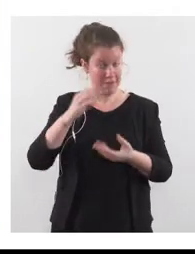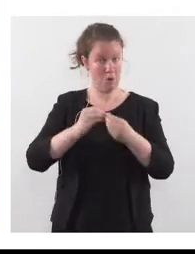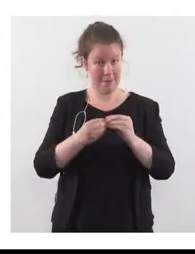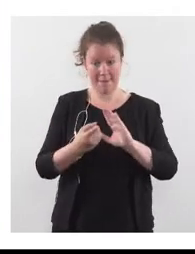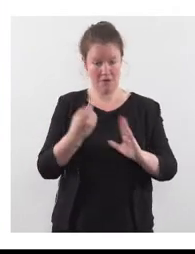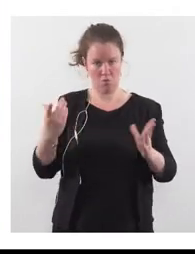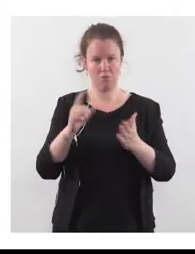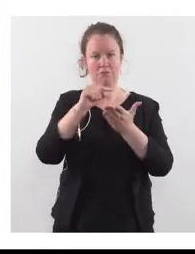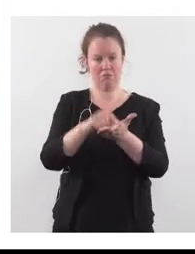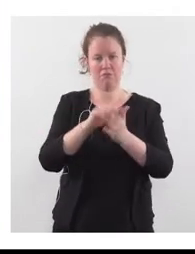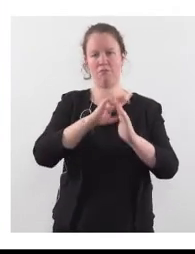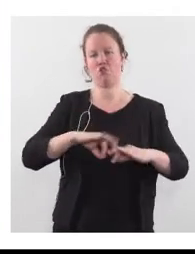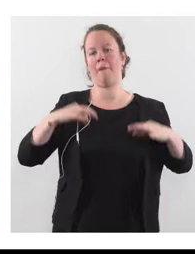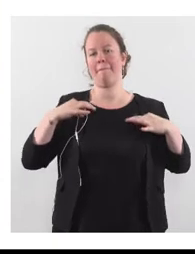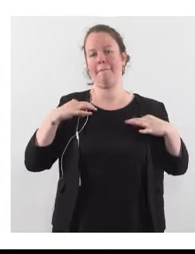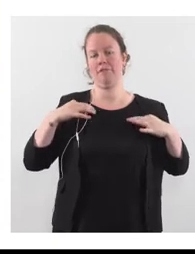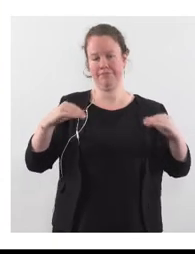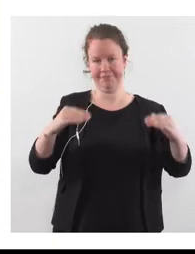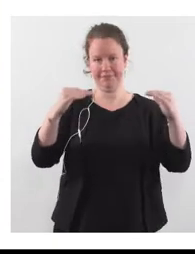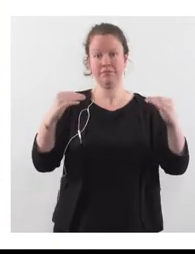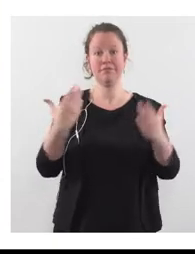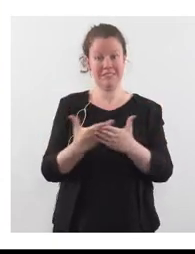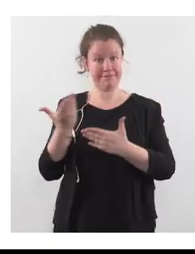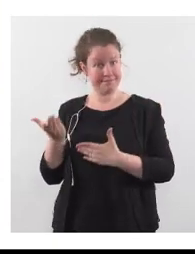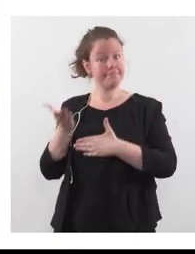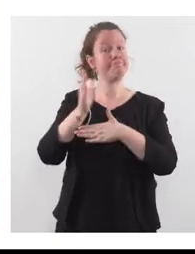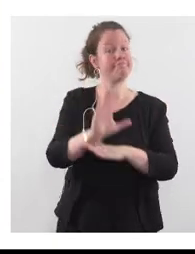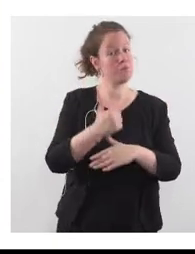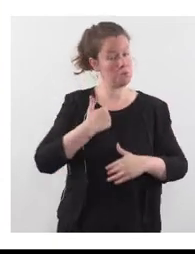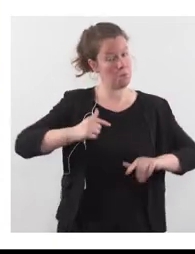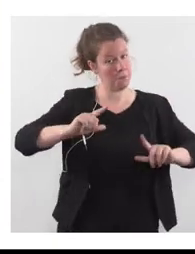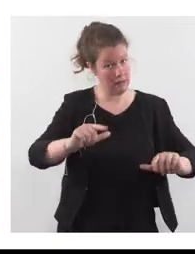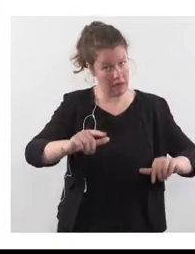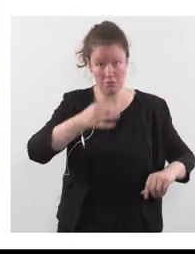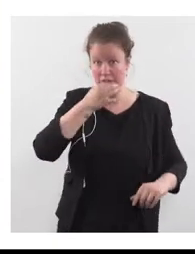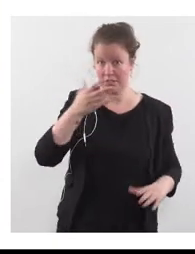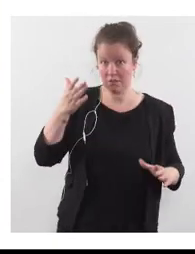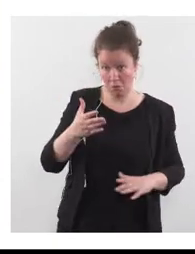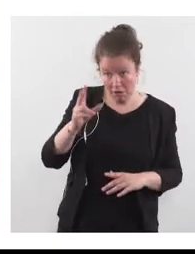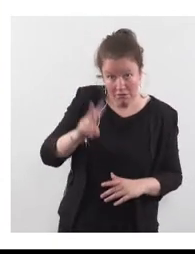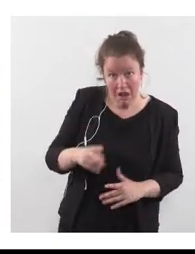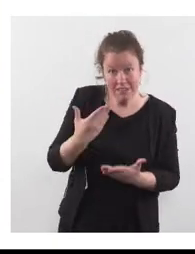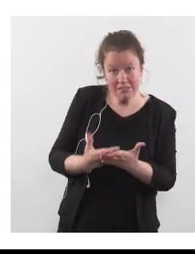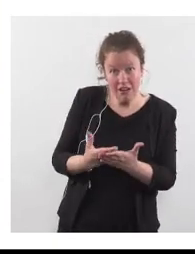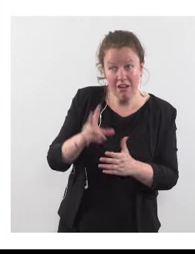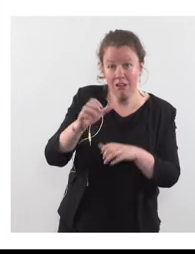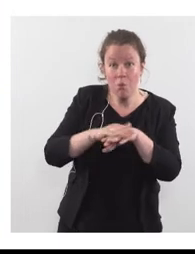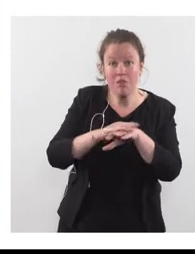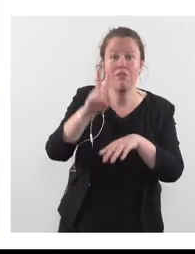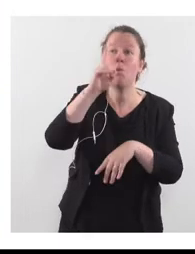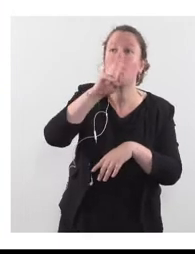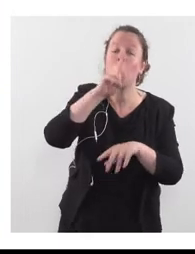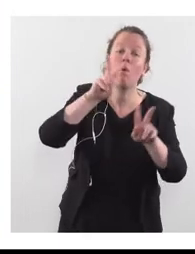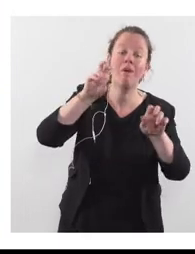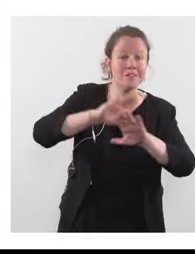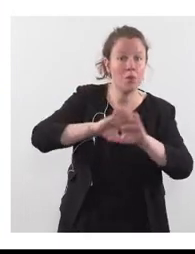que l'absence d'humour ne pouvait être valablement invoquée à l'encontre d'un salarié ayant subi des discriminations.